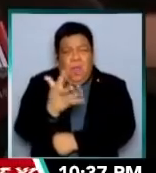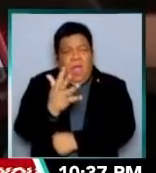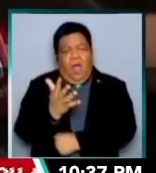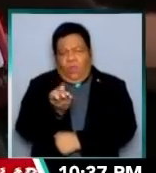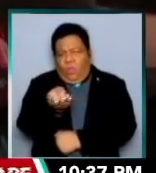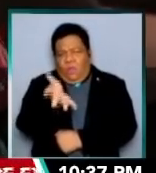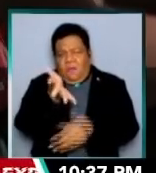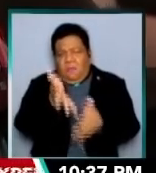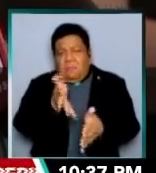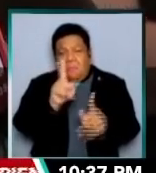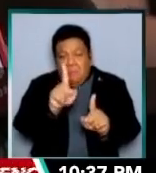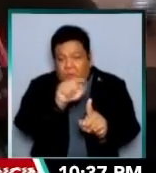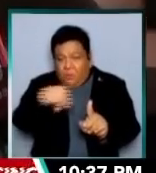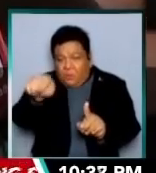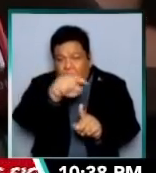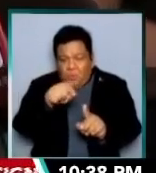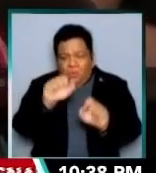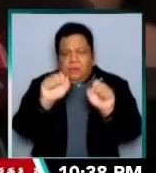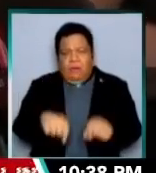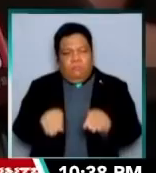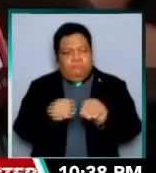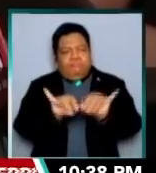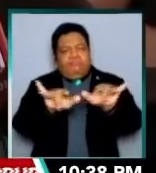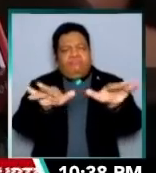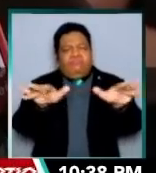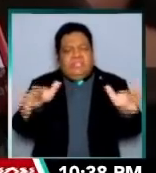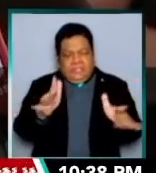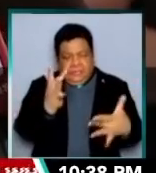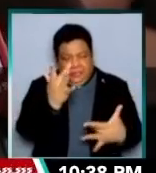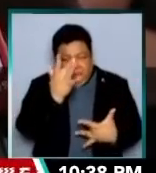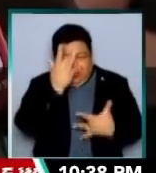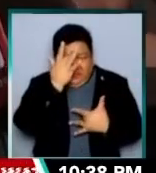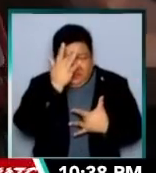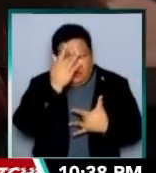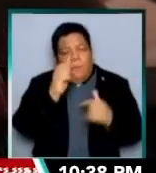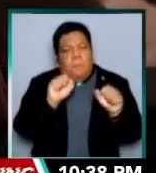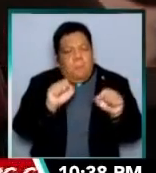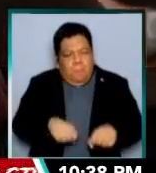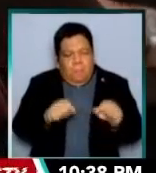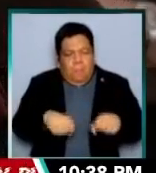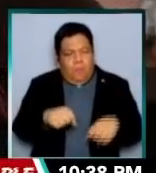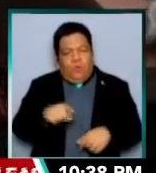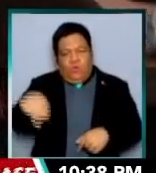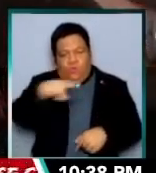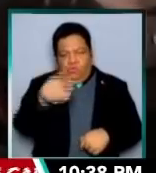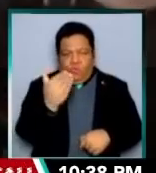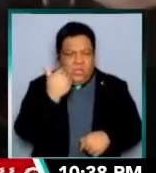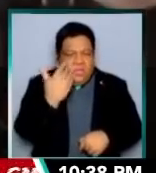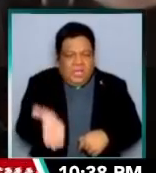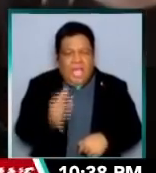yung posibleng mag-infect at magkalat at posibleng mamatay kapag hindi kayo